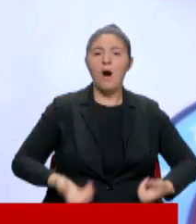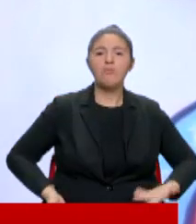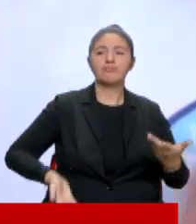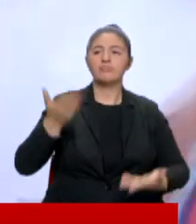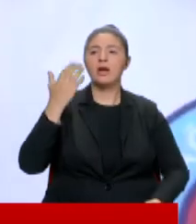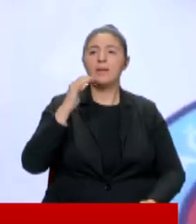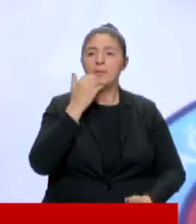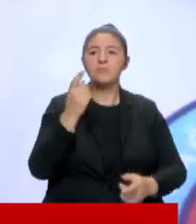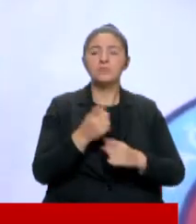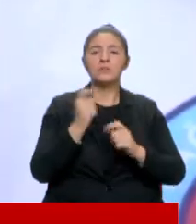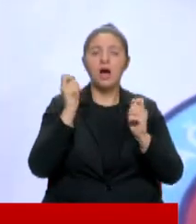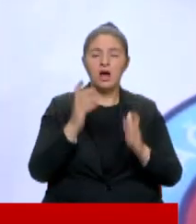peynir çökelek artıyor